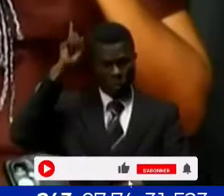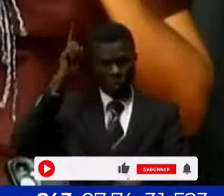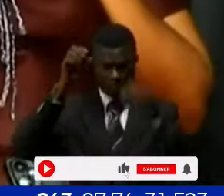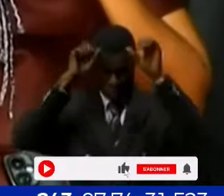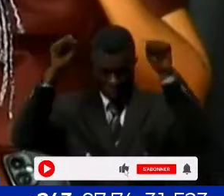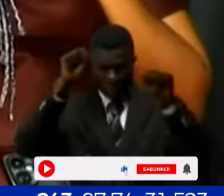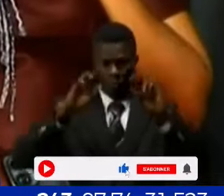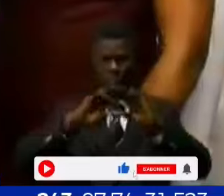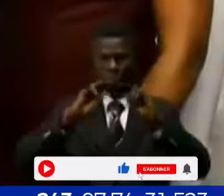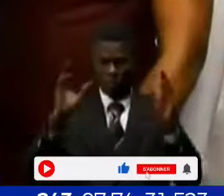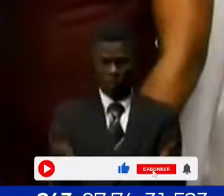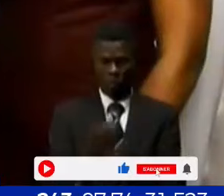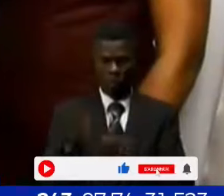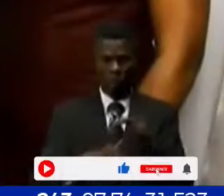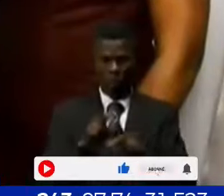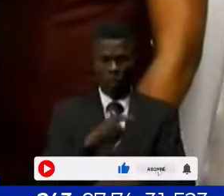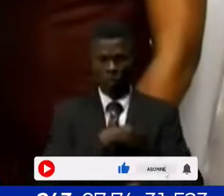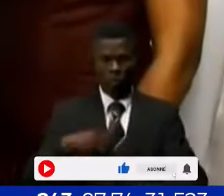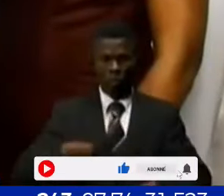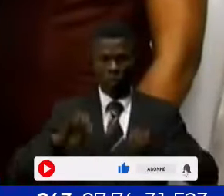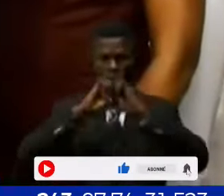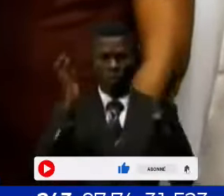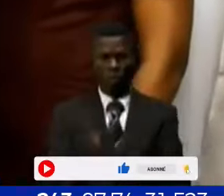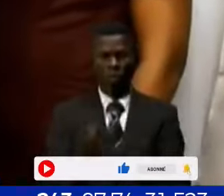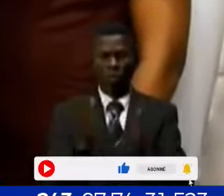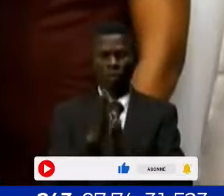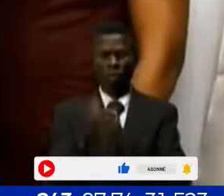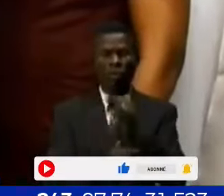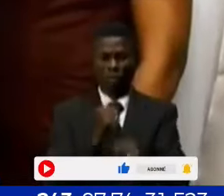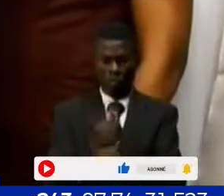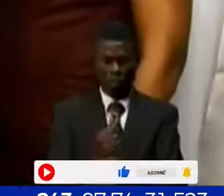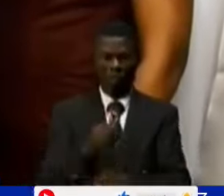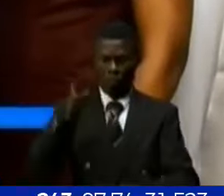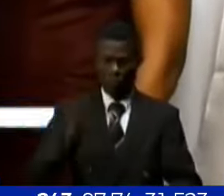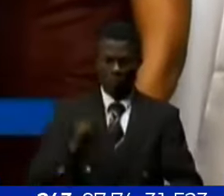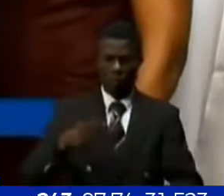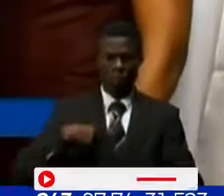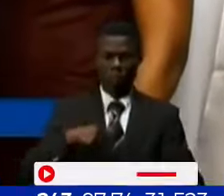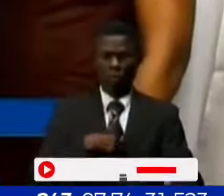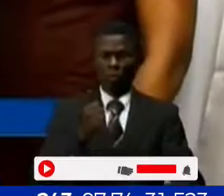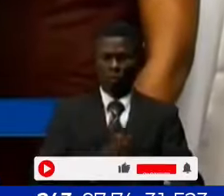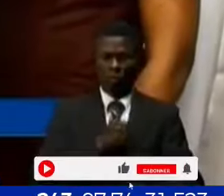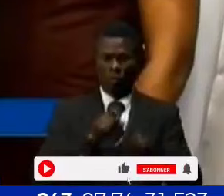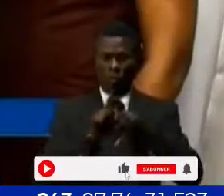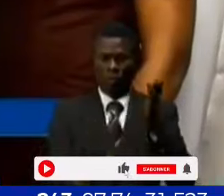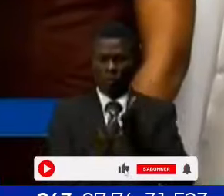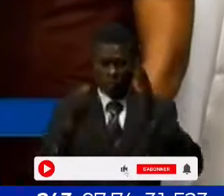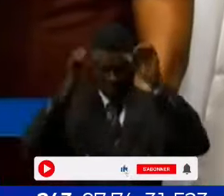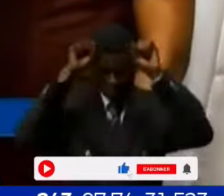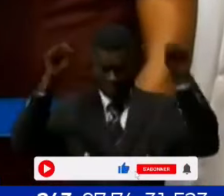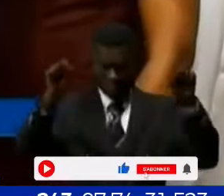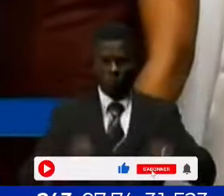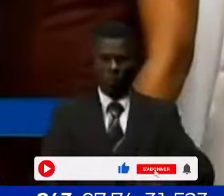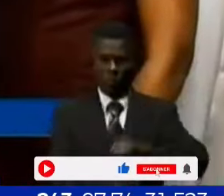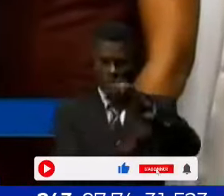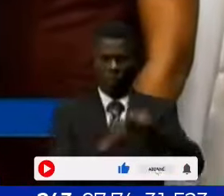Commission nationale des femmes entrepreneurs pendant 10 ans. Nous avons cette obligation, moi-même et mes vice-présidentes,